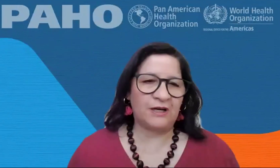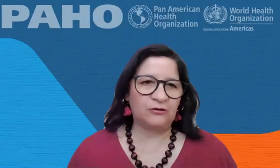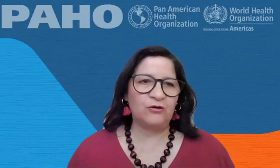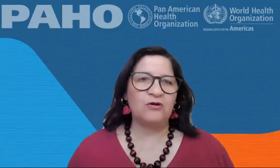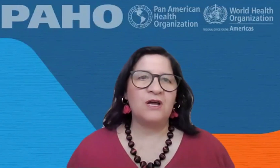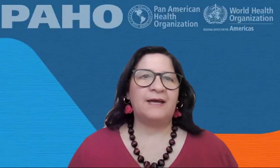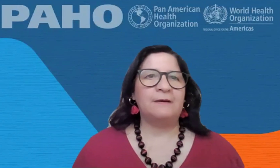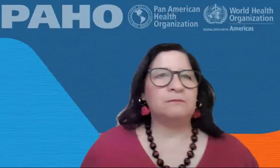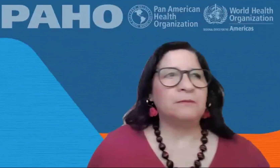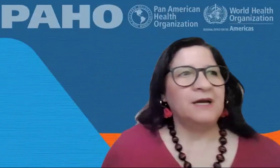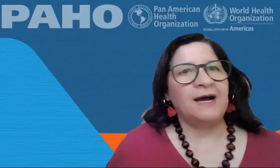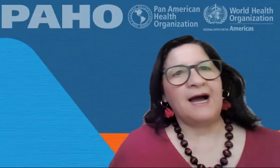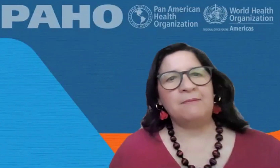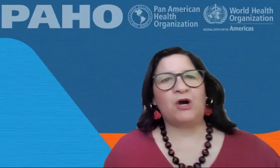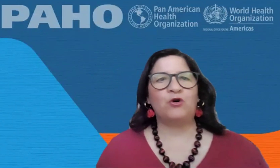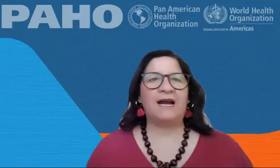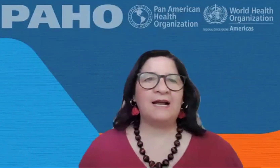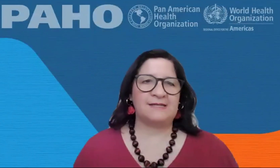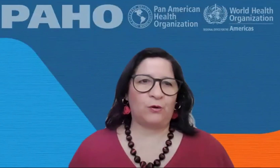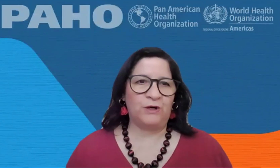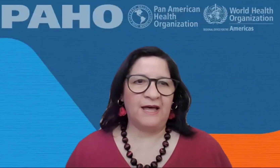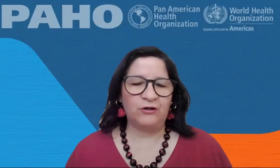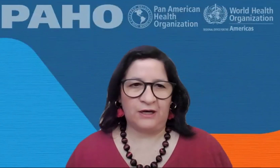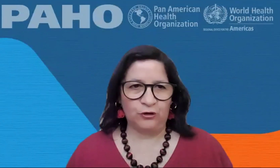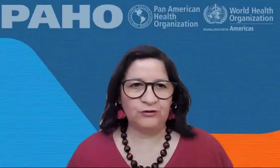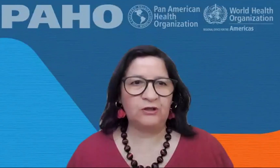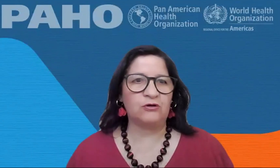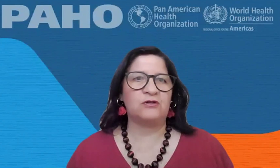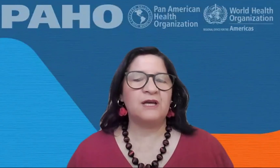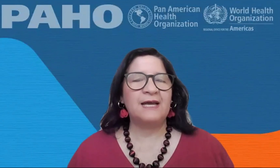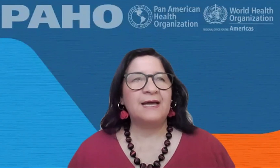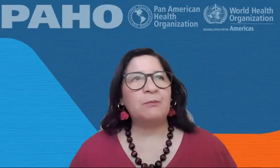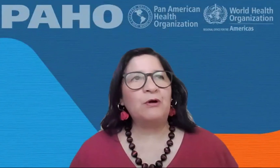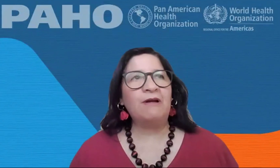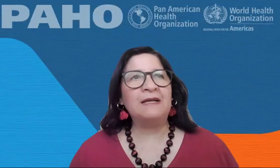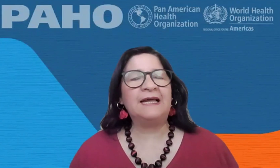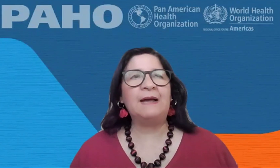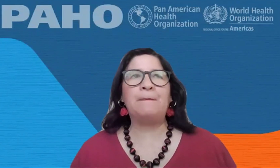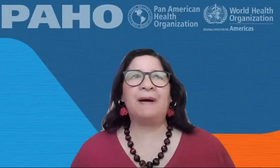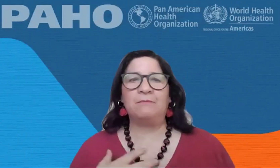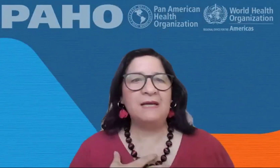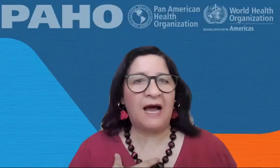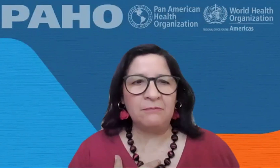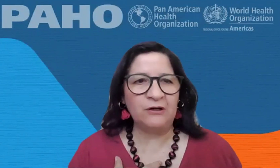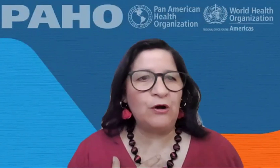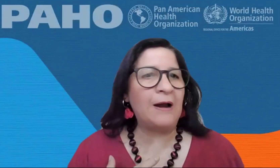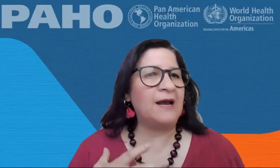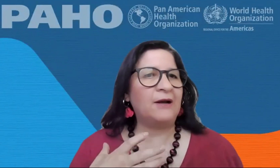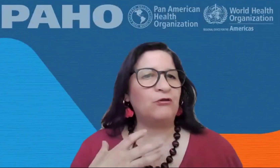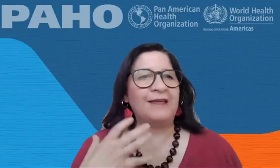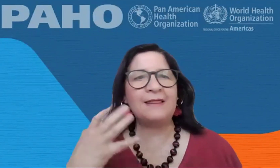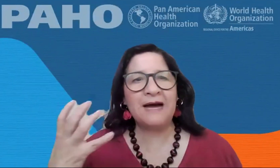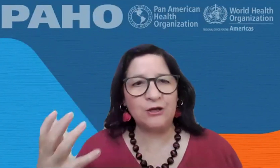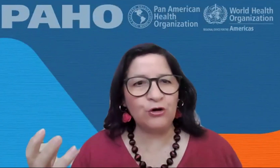llamado, ¿cierto?, Dans cet a appel mejorar la seguridad de los diagnósticos, à probablemente améliorer la para sécurité mí, des al menos, la